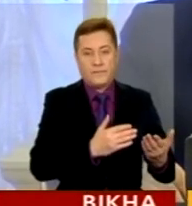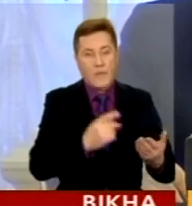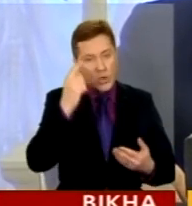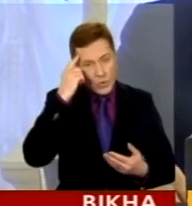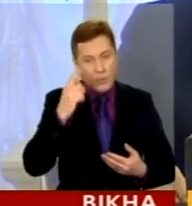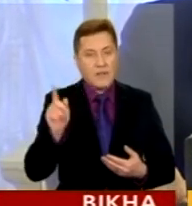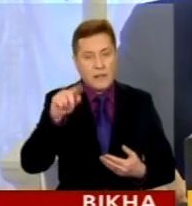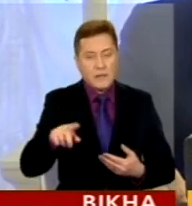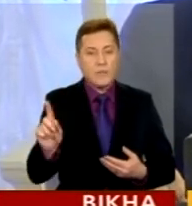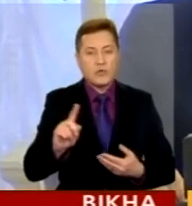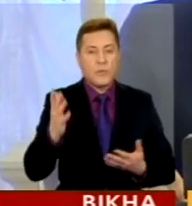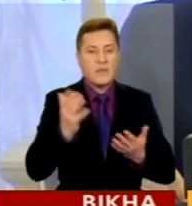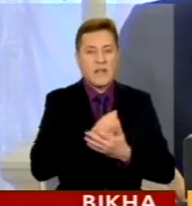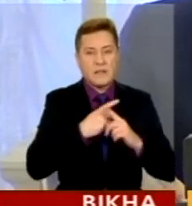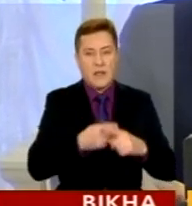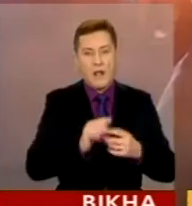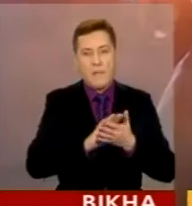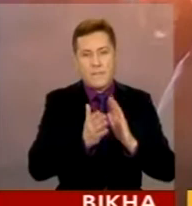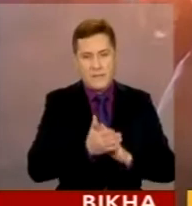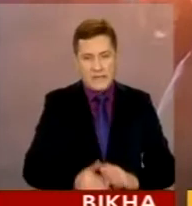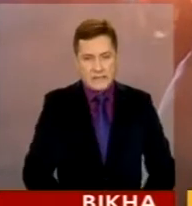думать над тем, чтобы найти компромисс.